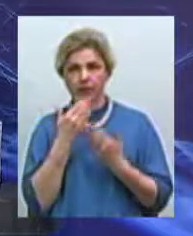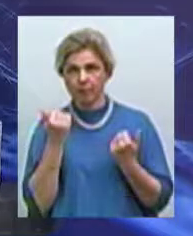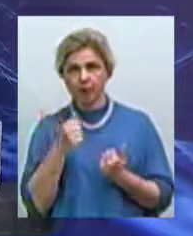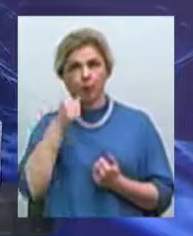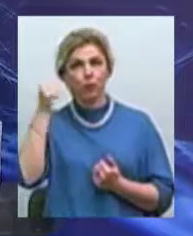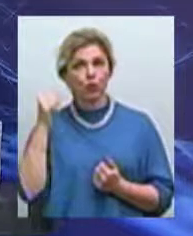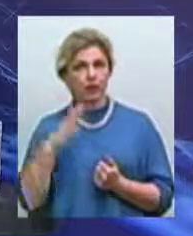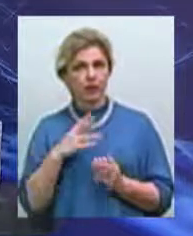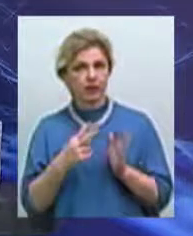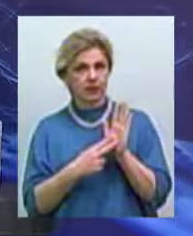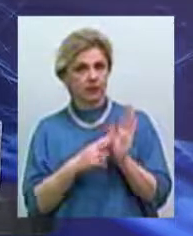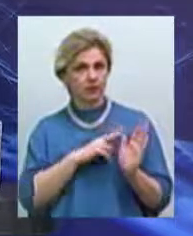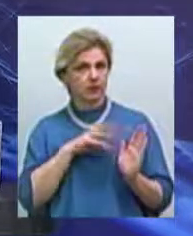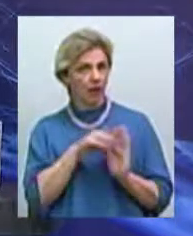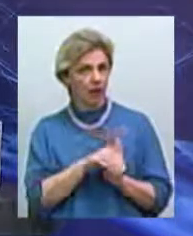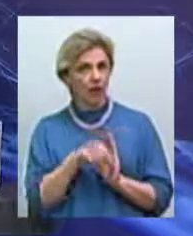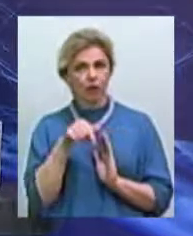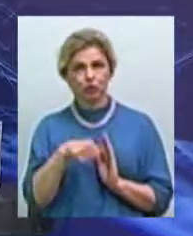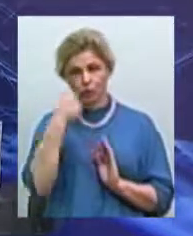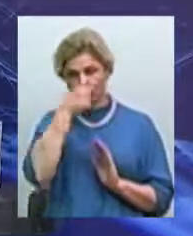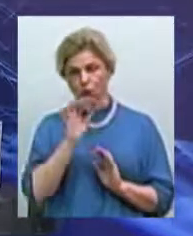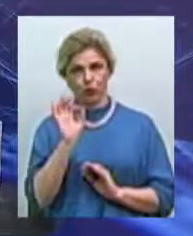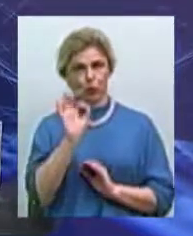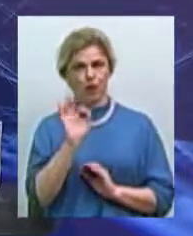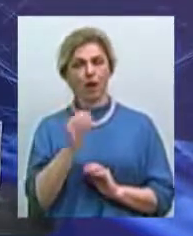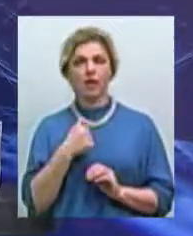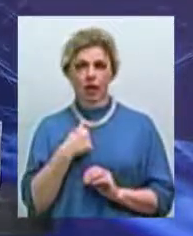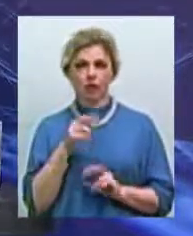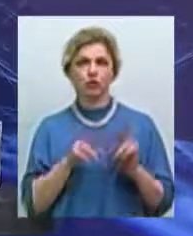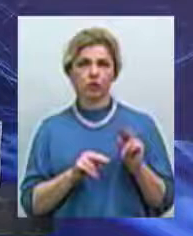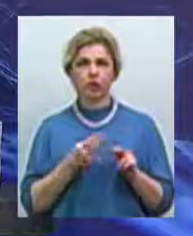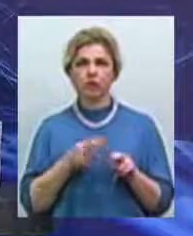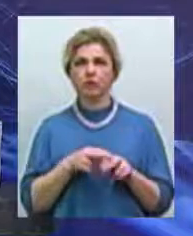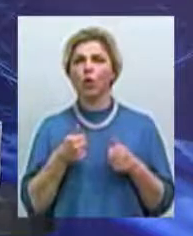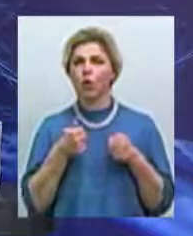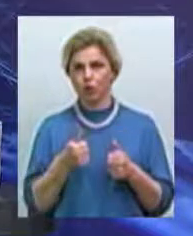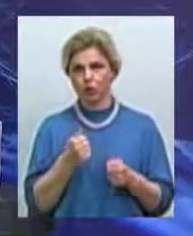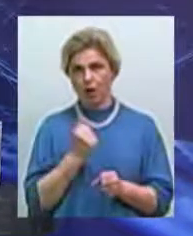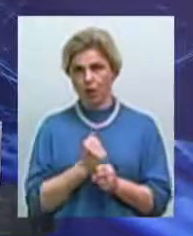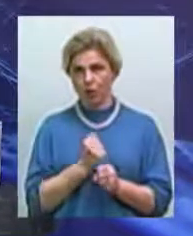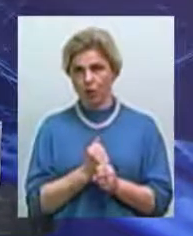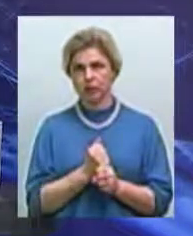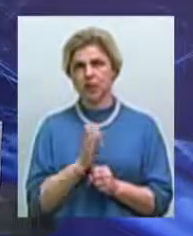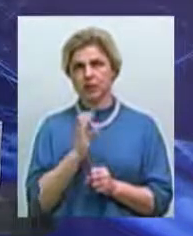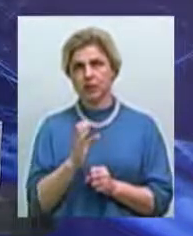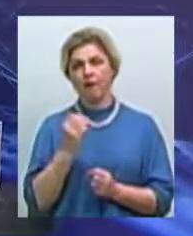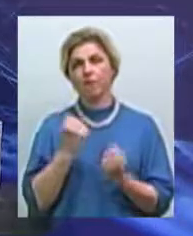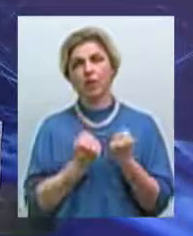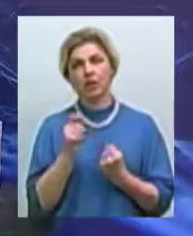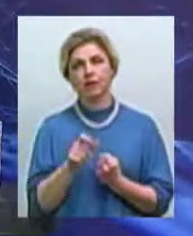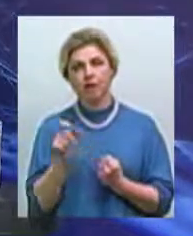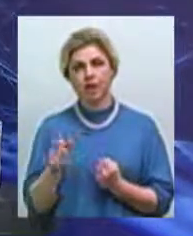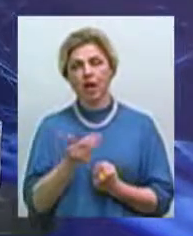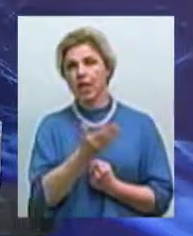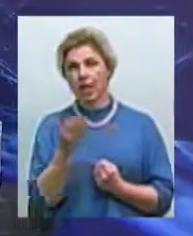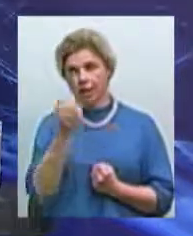було 7 загиблих, в цьому році 0. Я вважаю, що це дуже велика робота проведена з перевізниками. Я їм